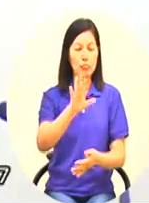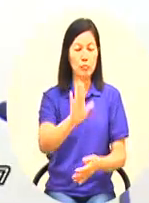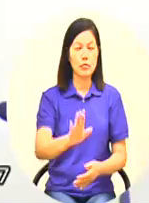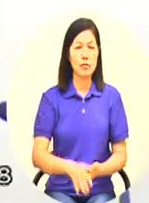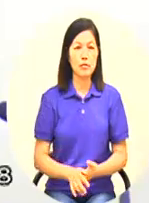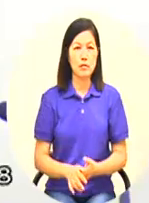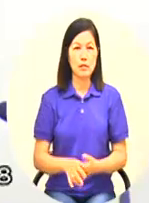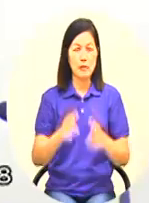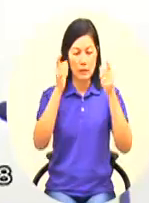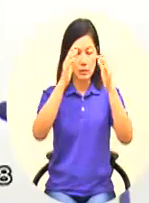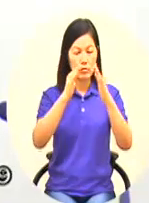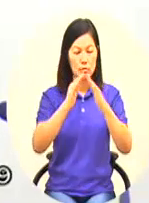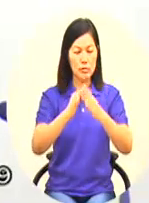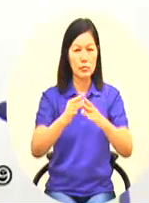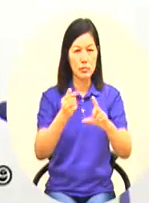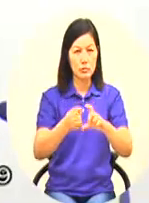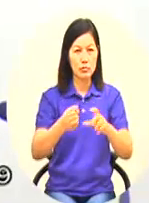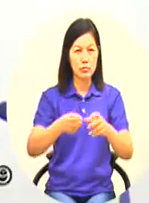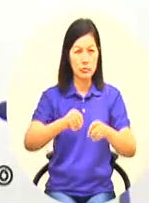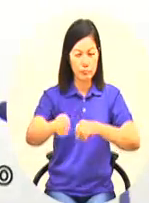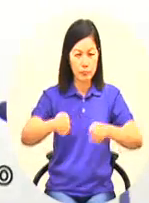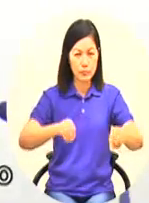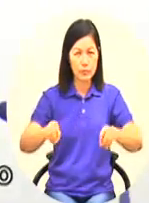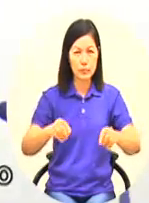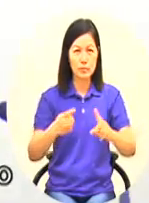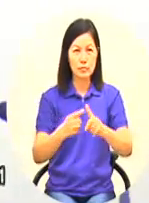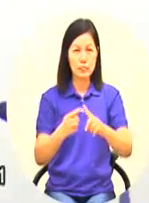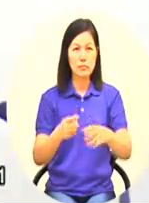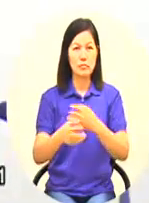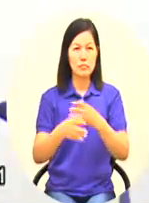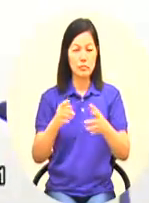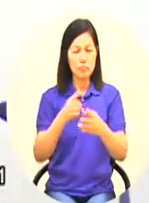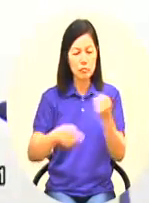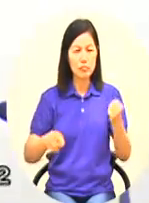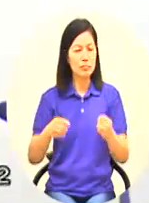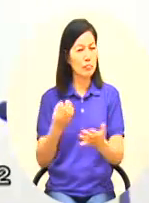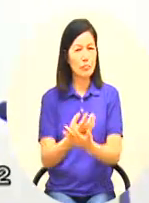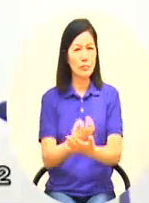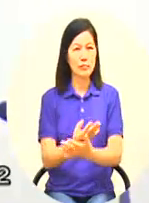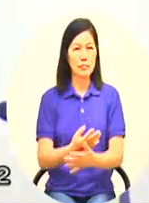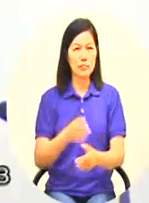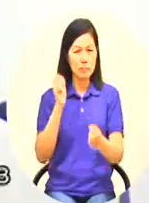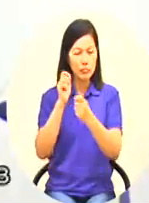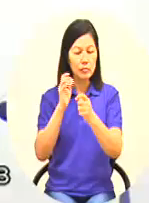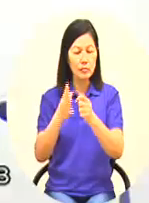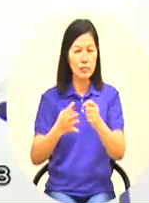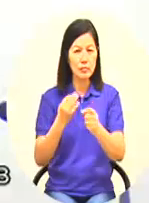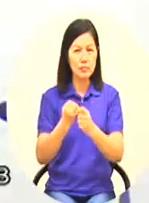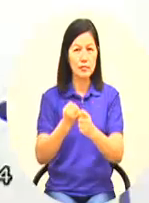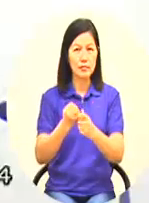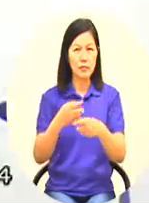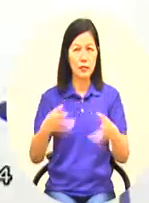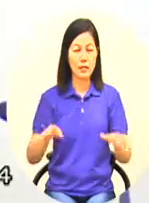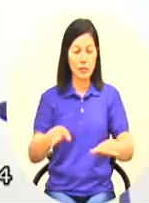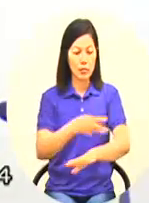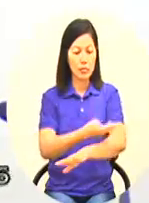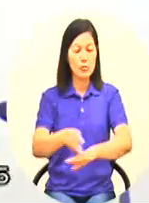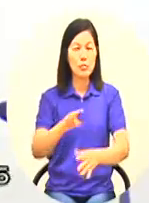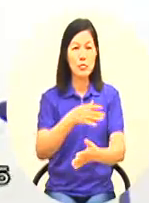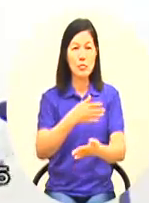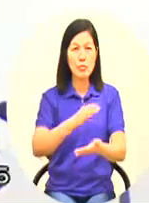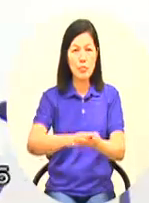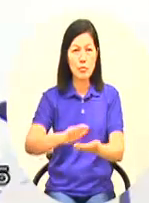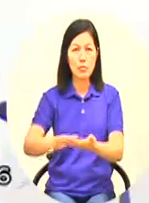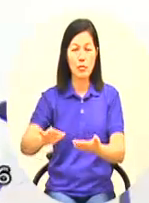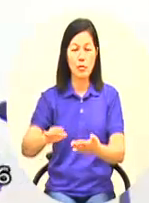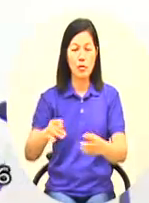分队人员都是严重的不足，包括在这几年来很多的，如果水沟要清理的话，因